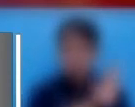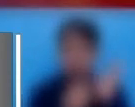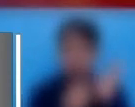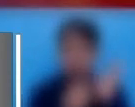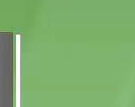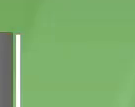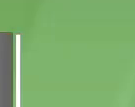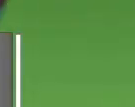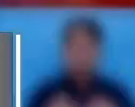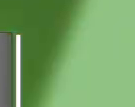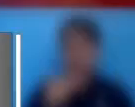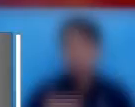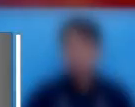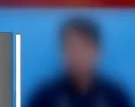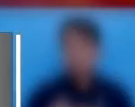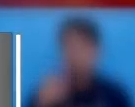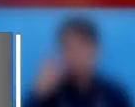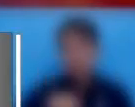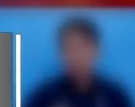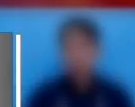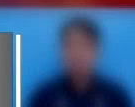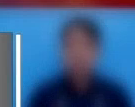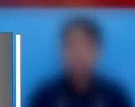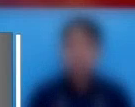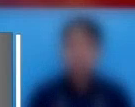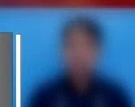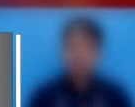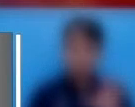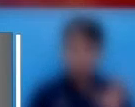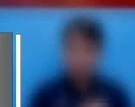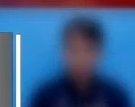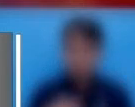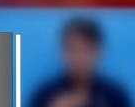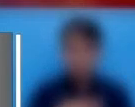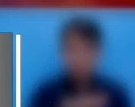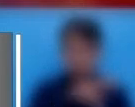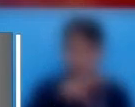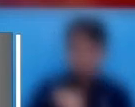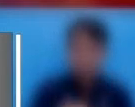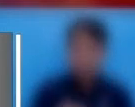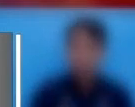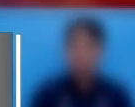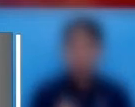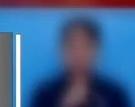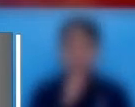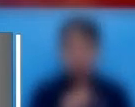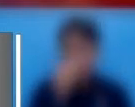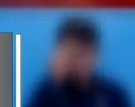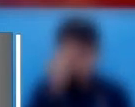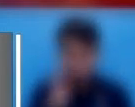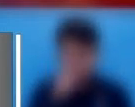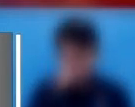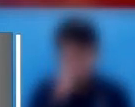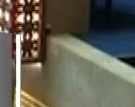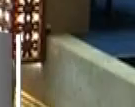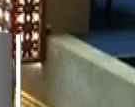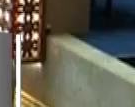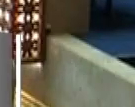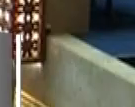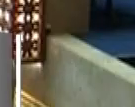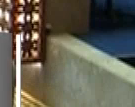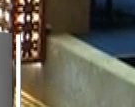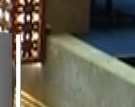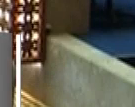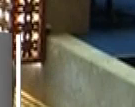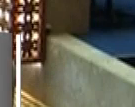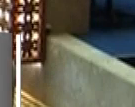analyst. Samantala po naman, komprehensibo at detalyado naman daw ang SONA ni Marcos Jr. para kay Professor Richard Haydarian. Pero